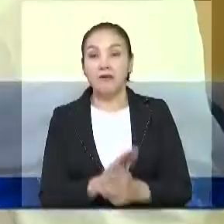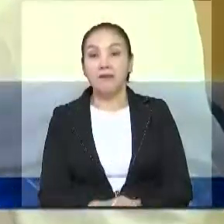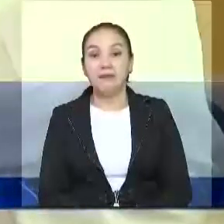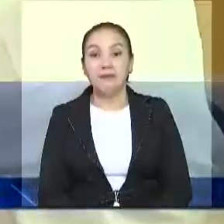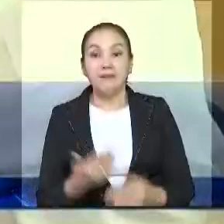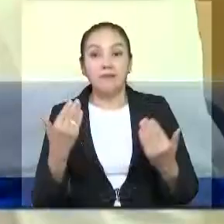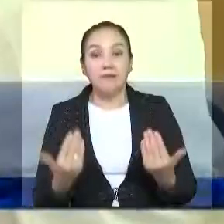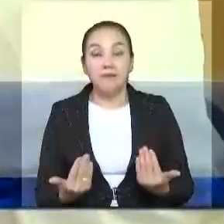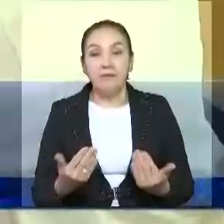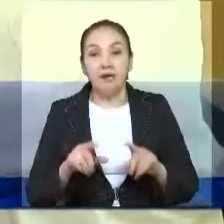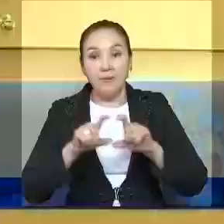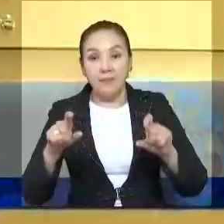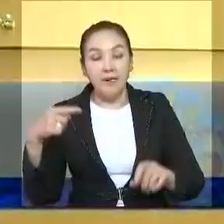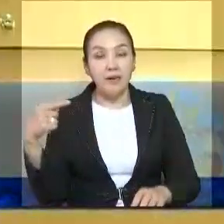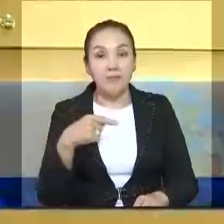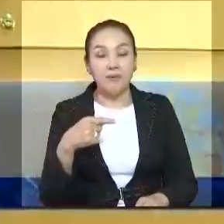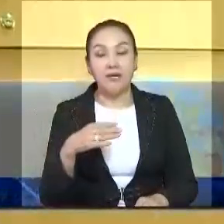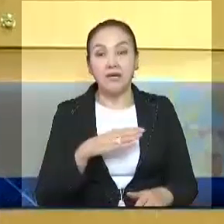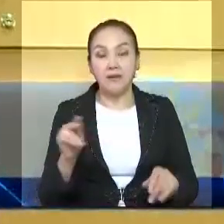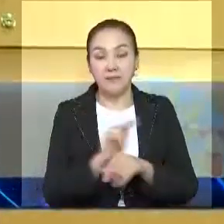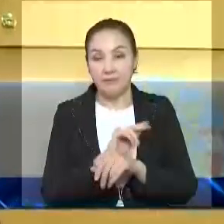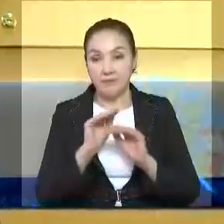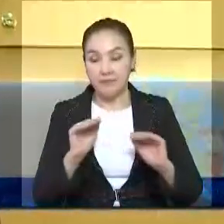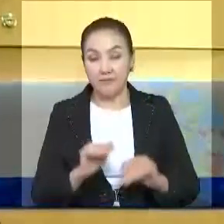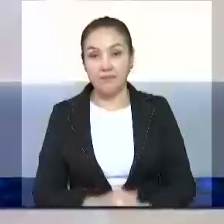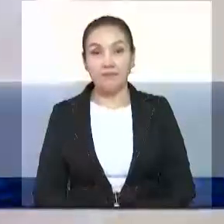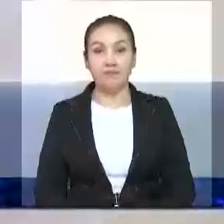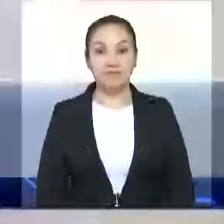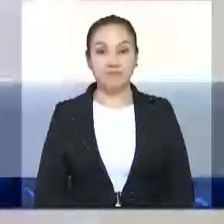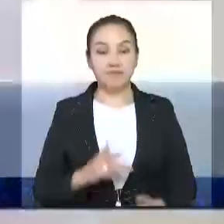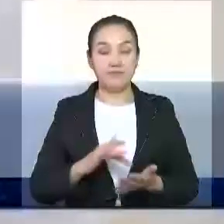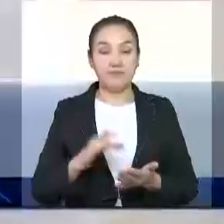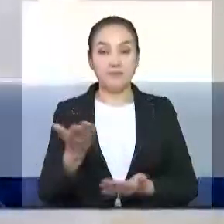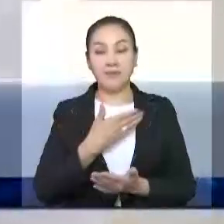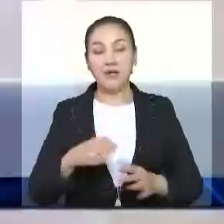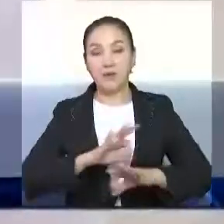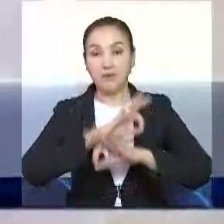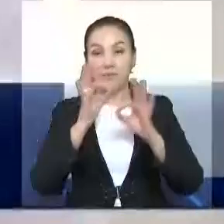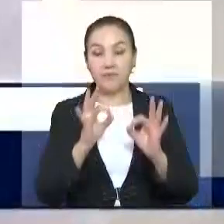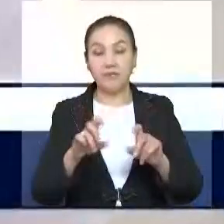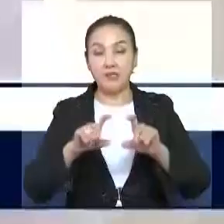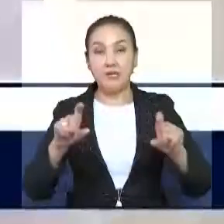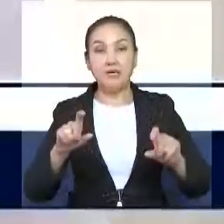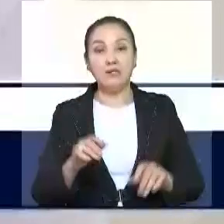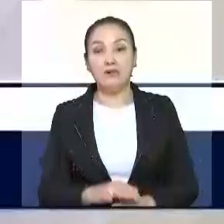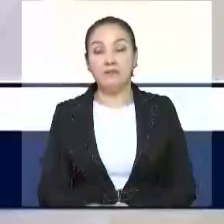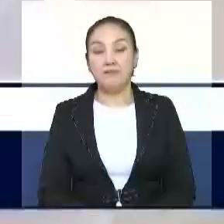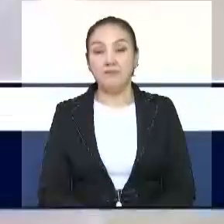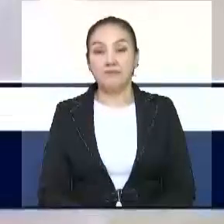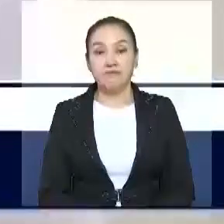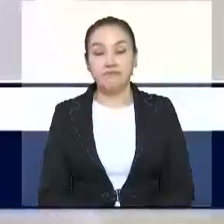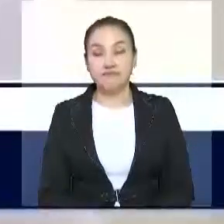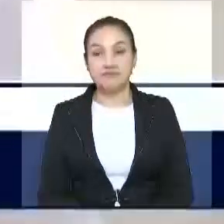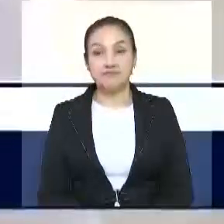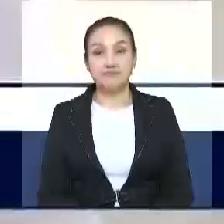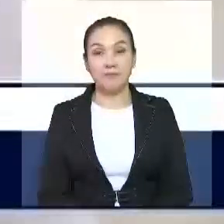бар. Бүгінгі күні орталықта 1000-нан астам бала тәрбиеленіп жатыр. Орталық бізде өнер орталығы, творческий центр дейді, енді